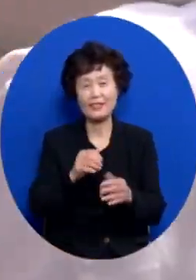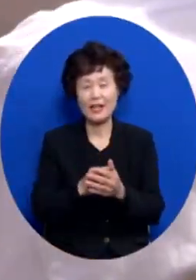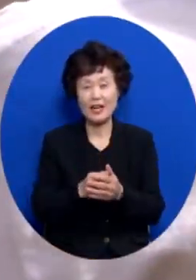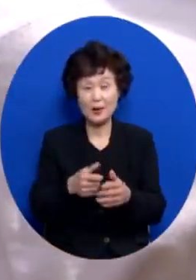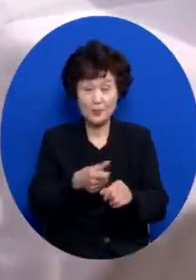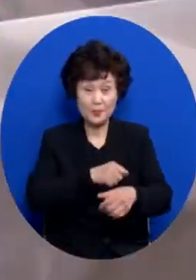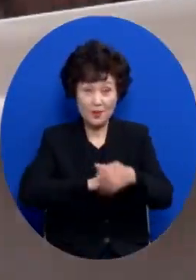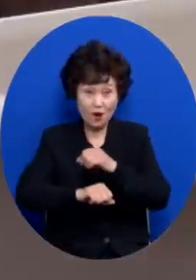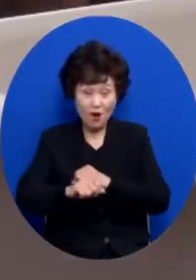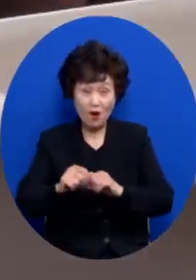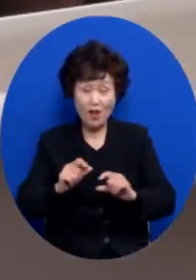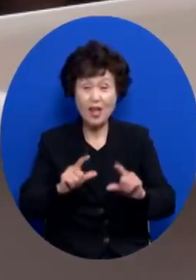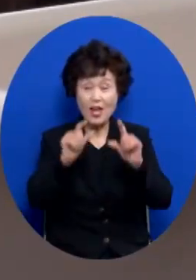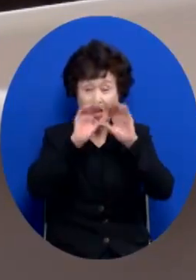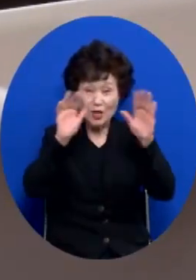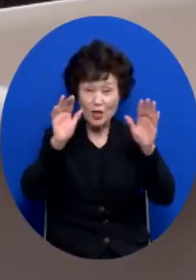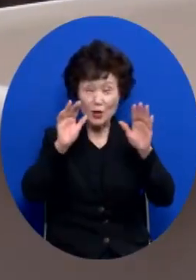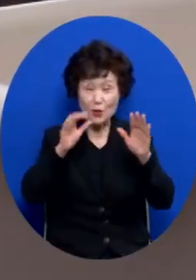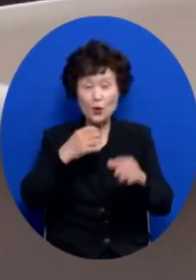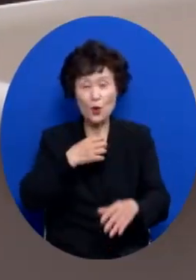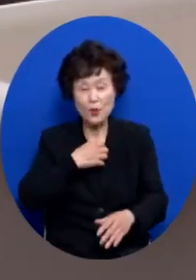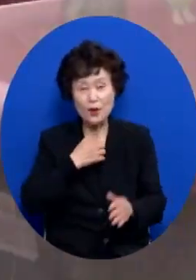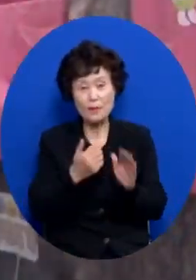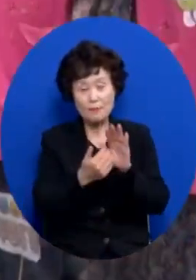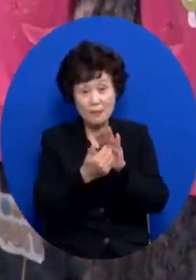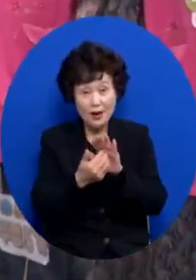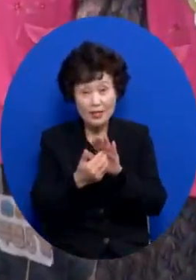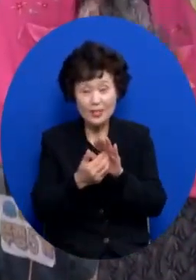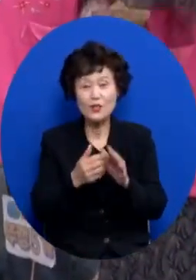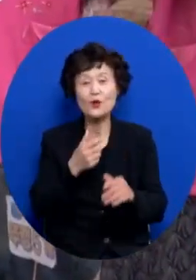솔선수범의 기후 위기를 맞겠다는 도림교회 다음